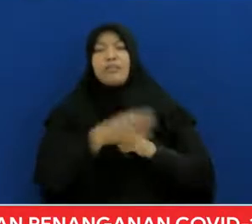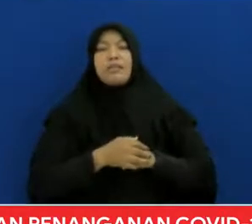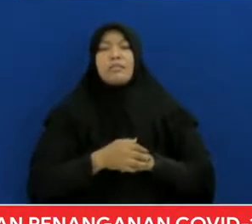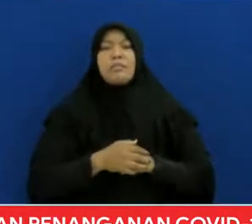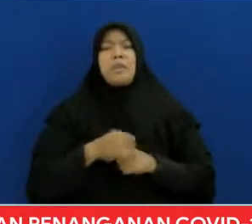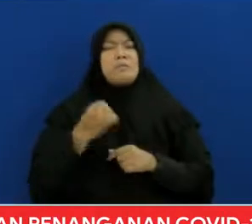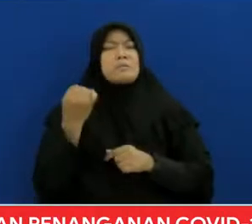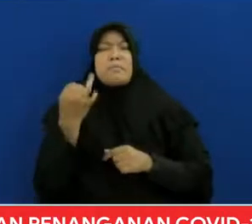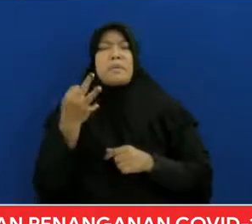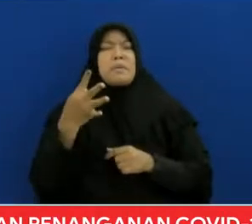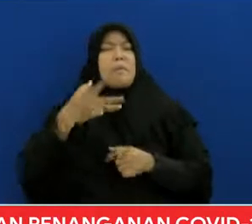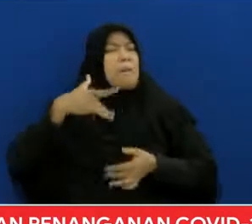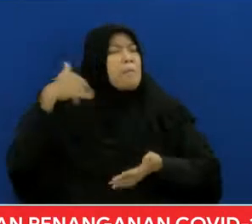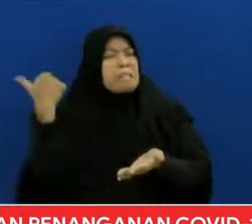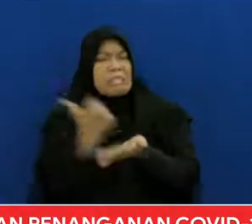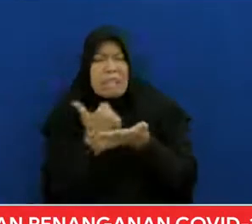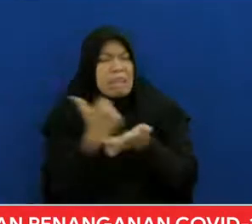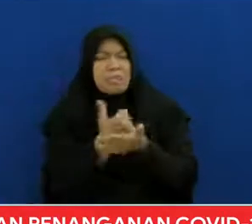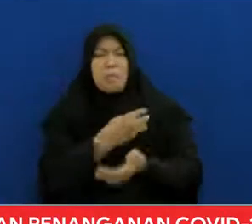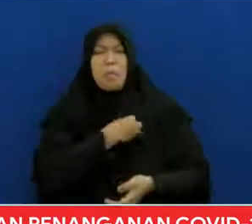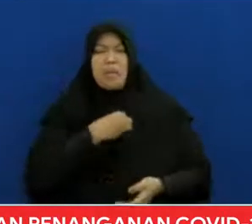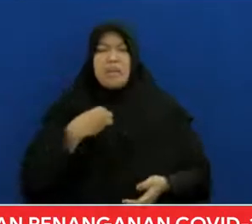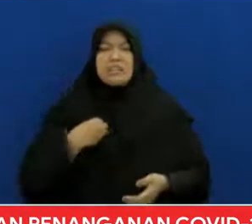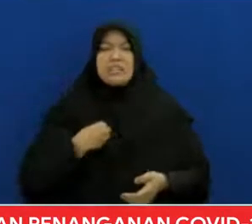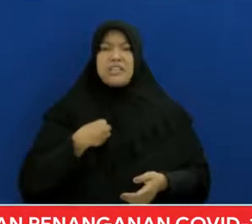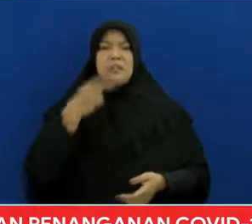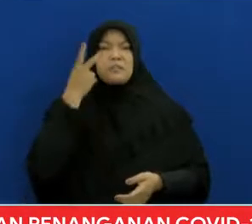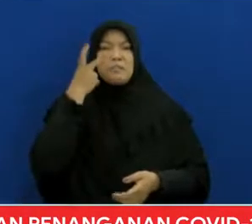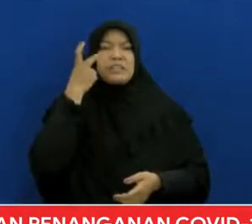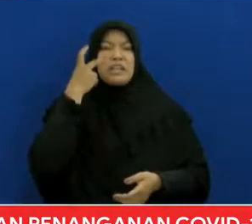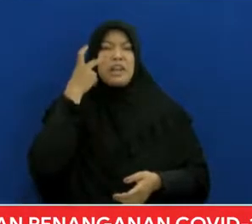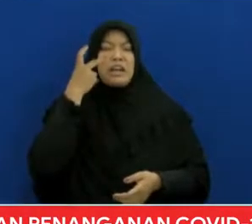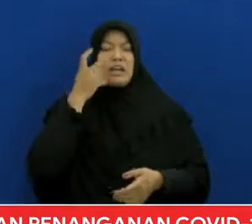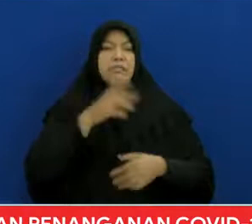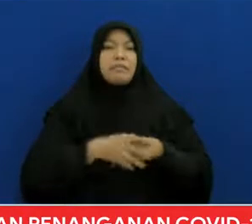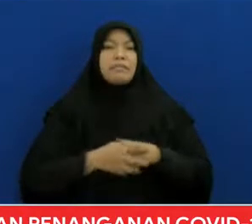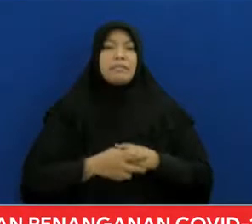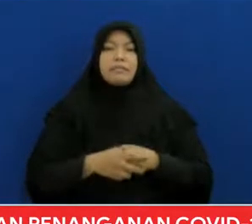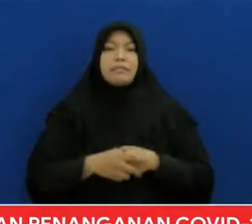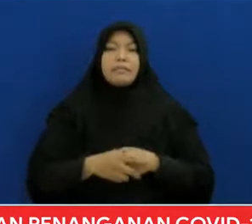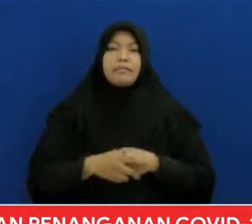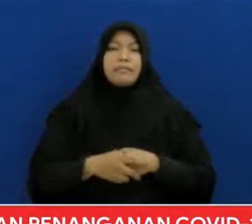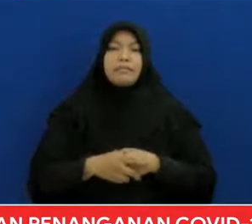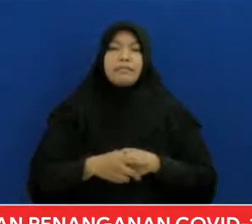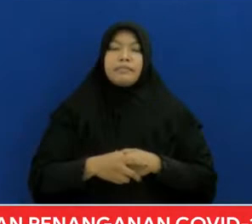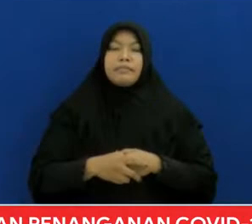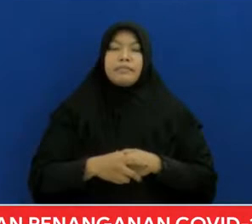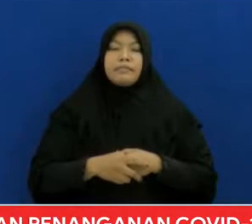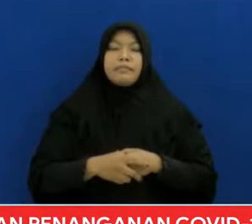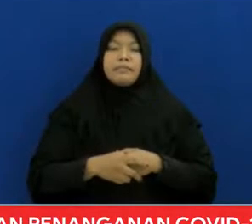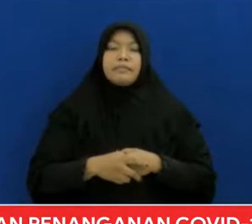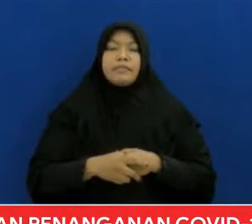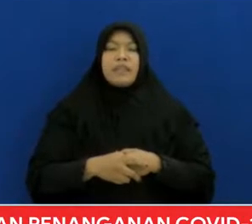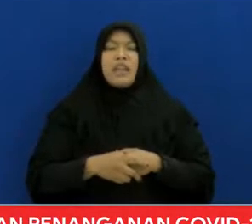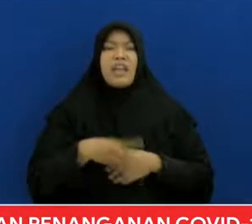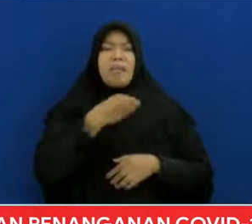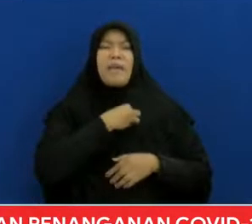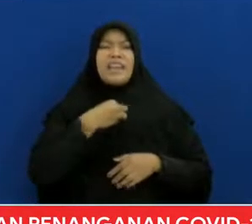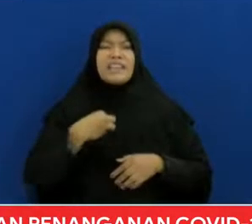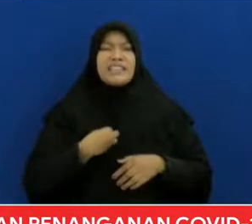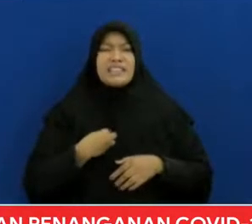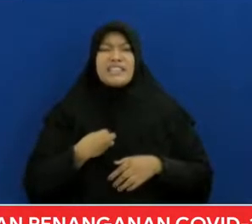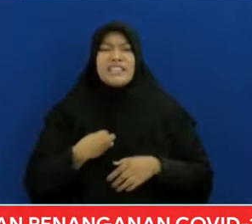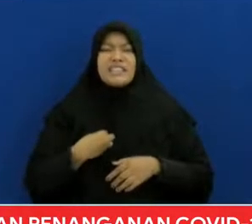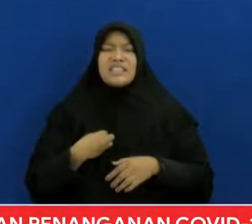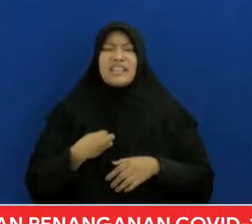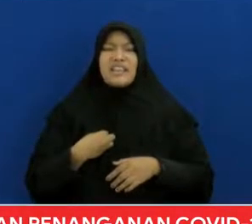Seberapa penting bagi medis untuk menjaga kelahiran di masa pandemi? Hal penting apa yang dilakukan medis untuk pemenuhan